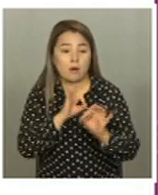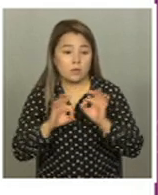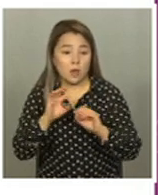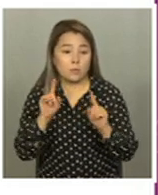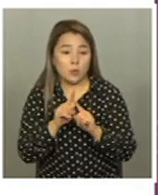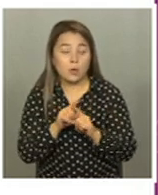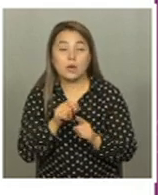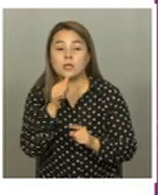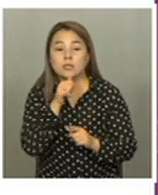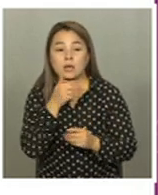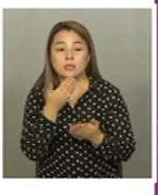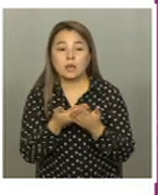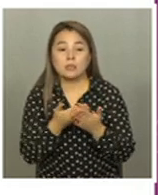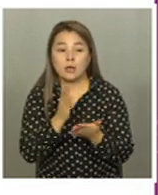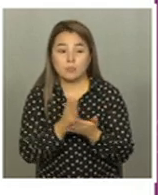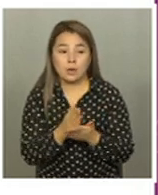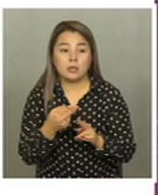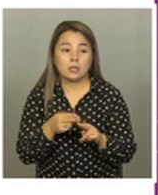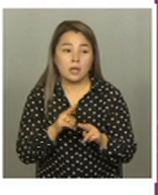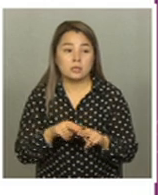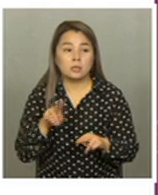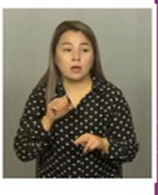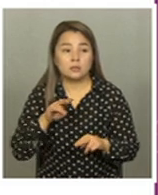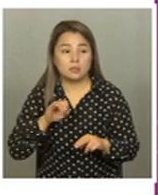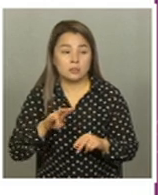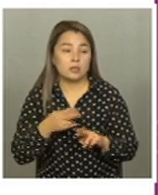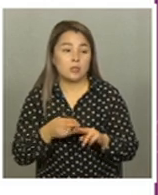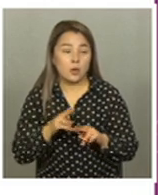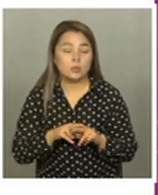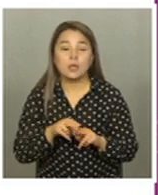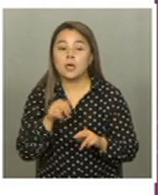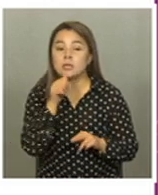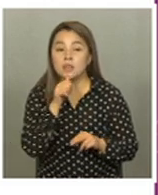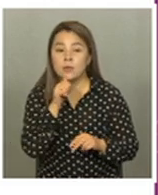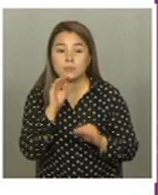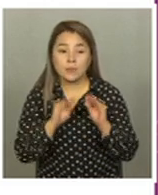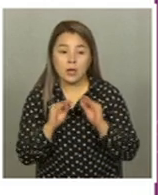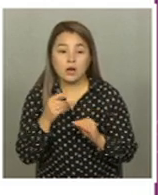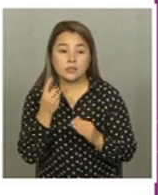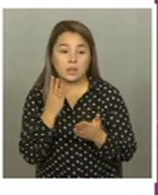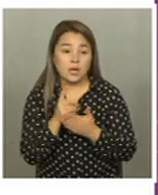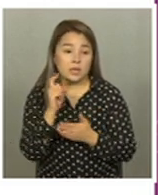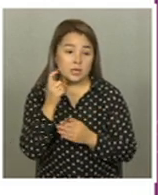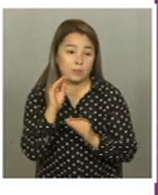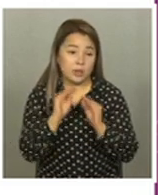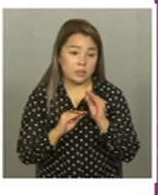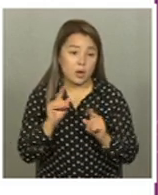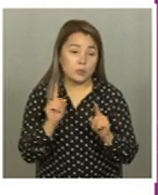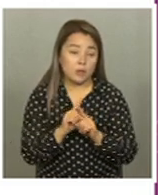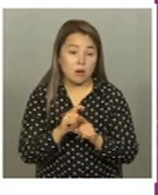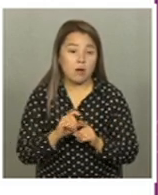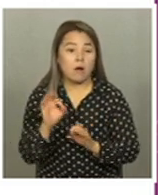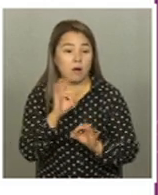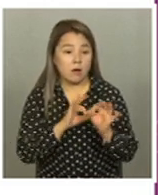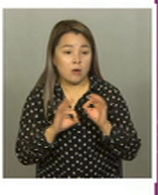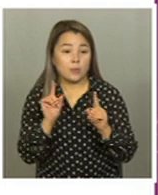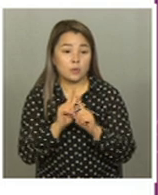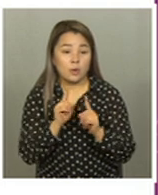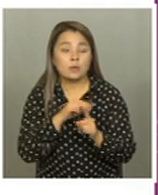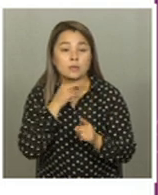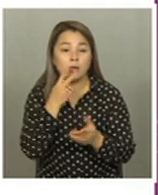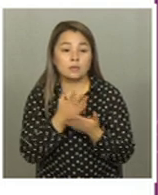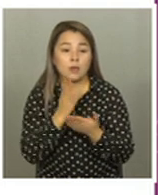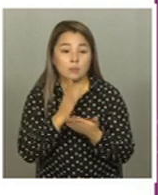тұжырымдады. Дальтонның теориясына сәйкес, қаншама химиялық элемент болса, сонша атом түрі болады. Және